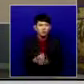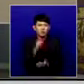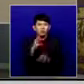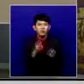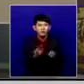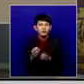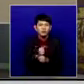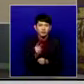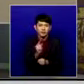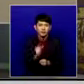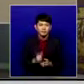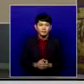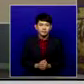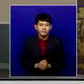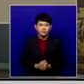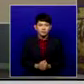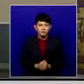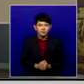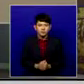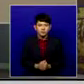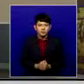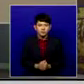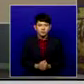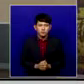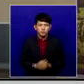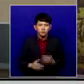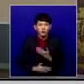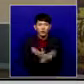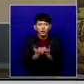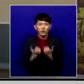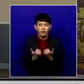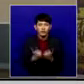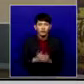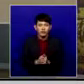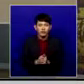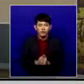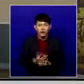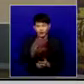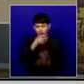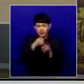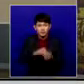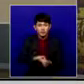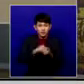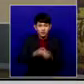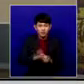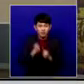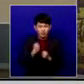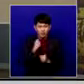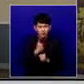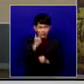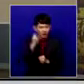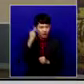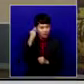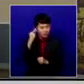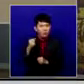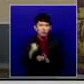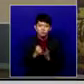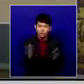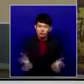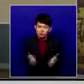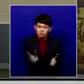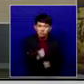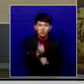ไงนะและในโอกาสนี้เกษตรกรทั้งประเทศจะฟื้นเลยจะเป็นฮีโร่เลยนะเช่นสร้าง